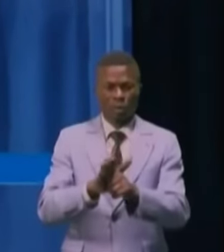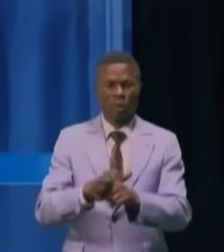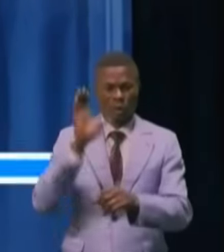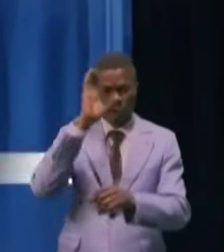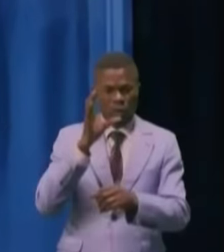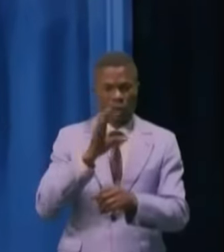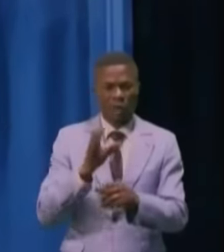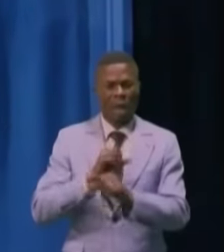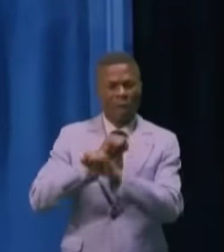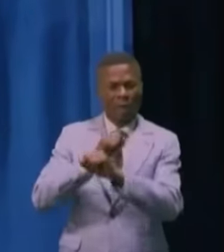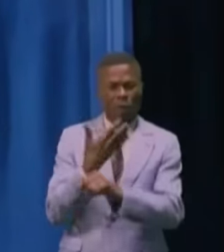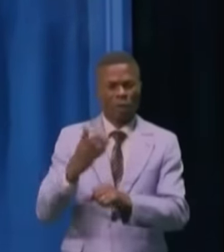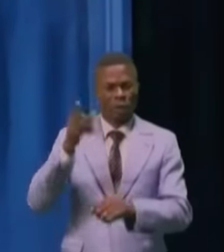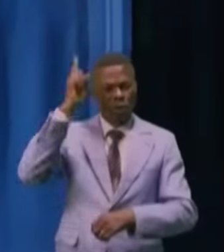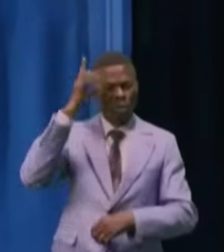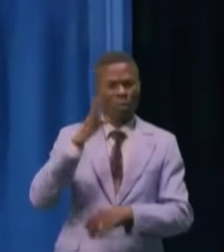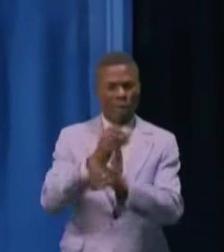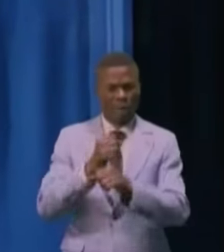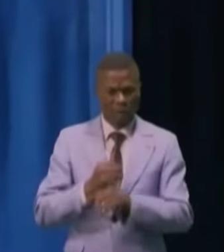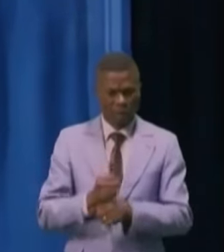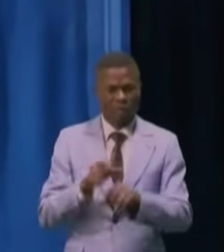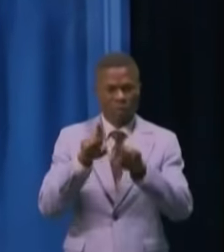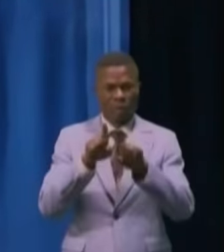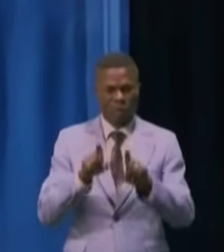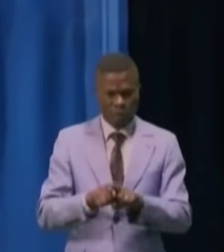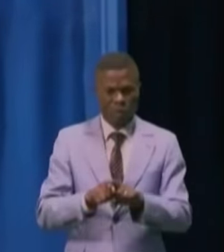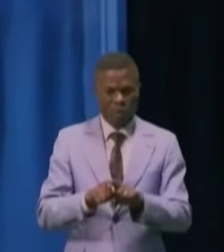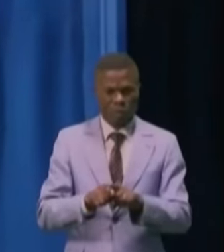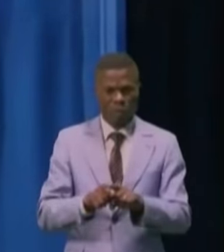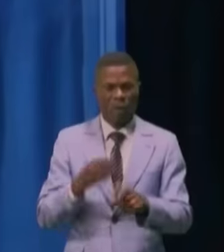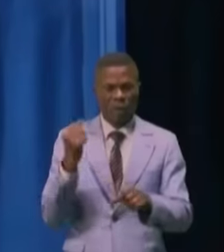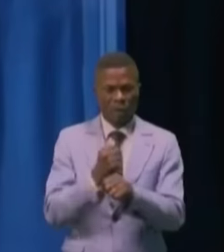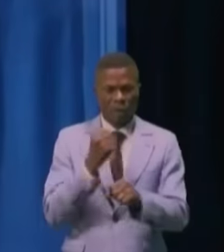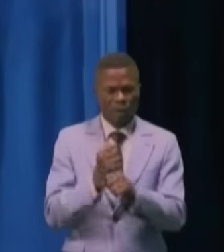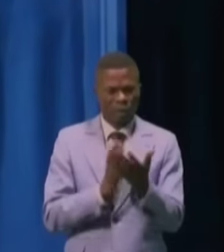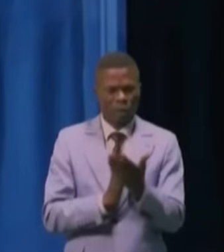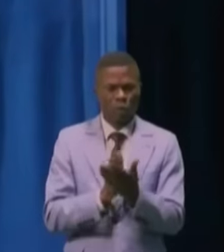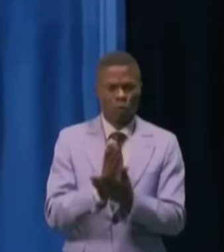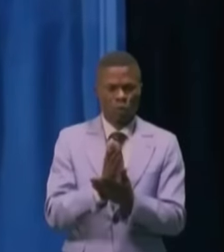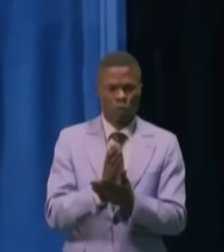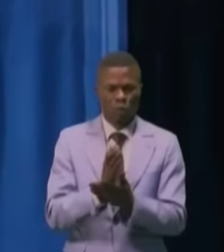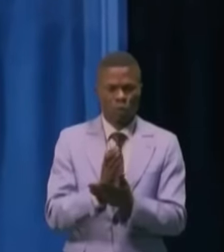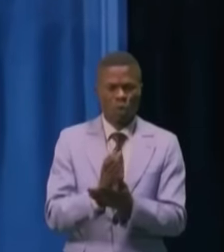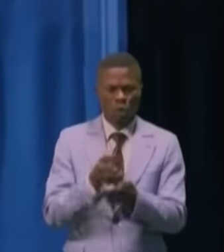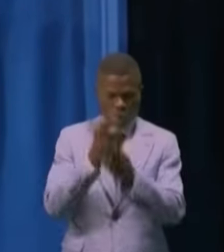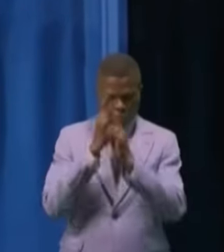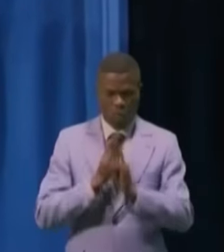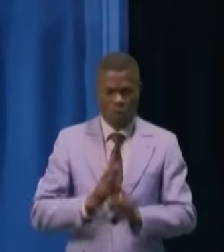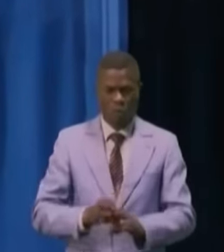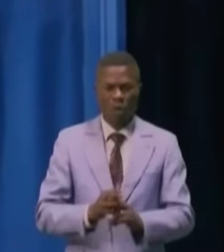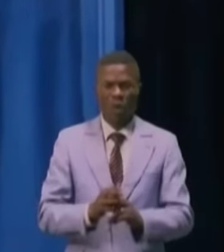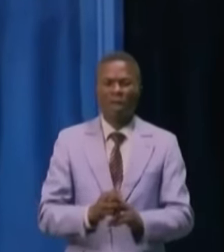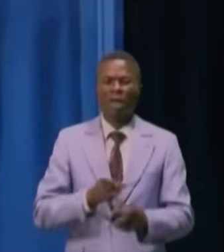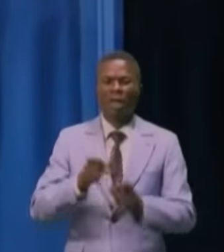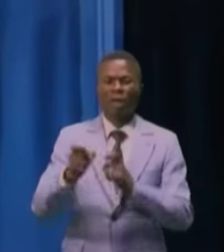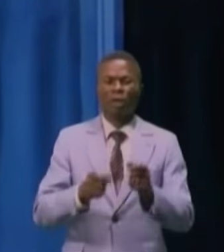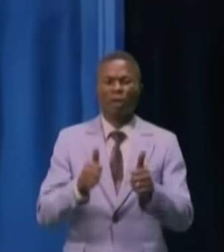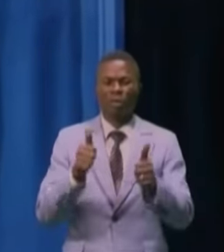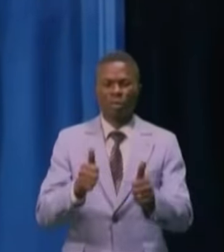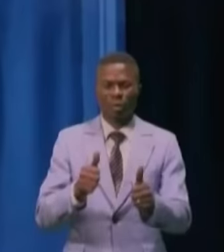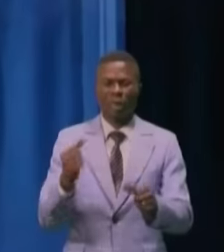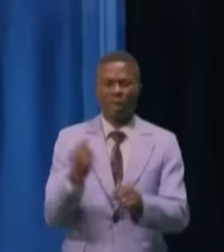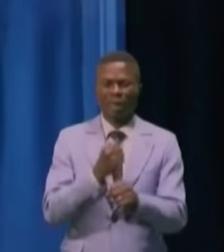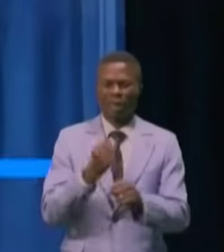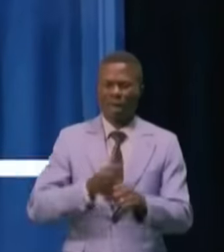du premier mandat. Nous devons le faire avec sérieux, avec des principes de bonne gouvernance, de